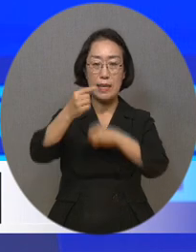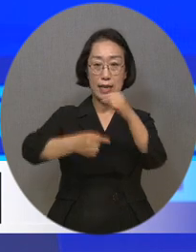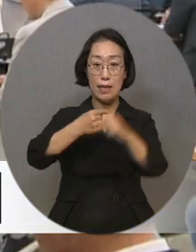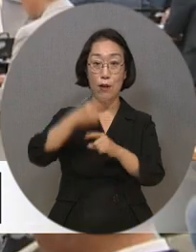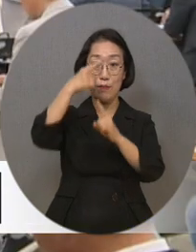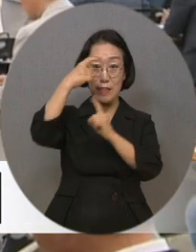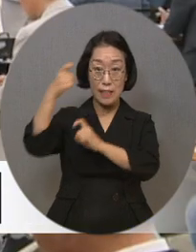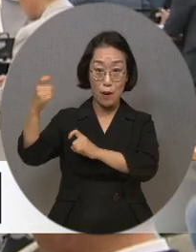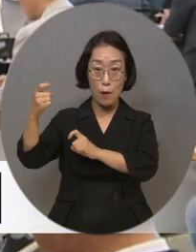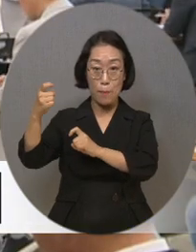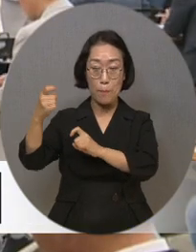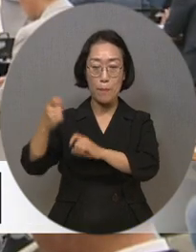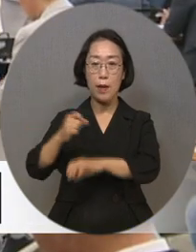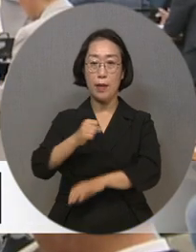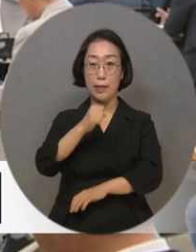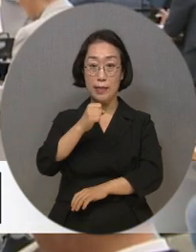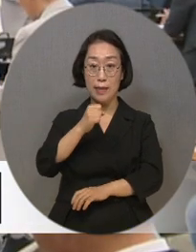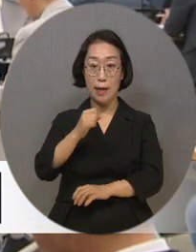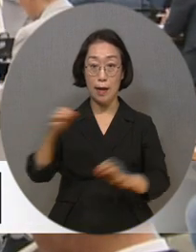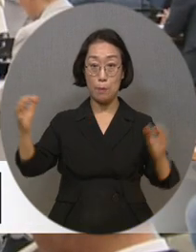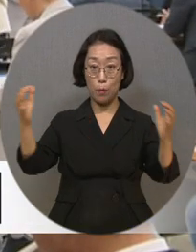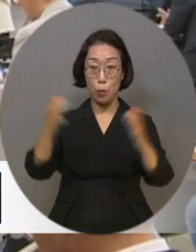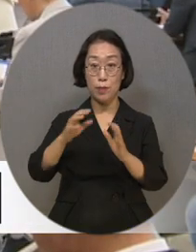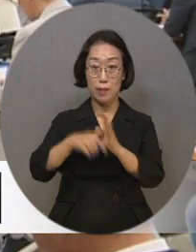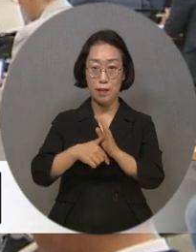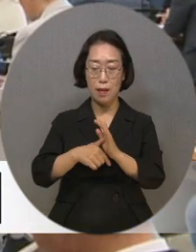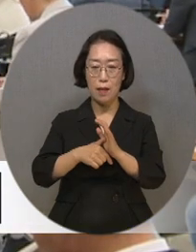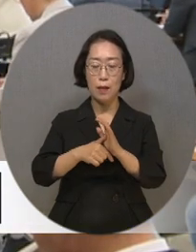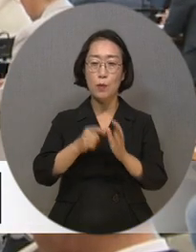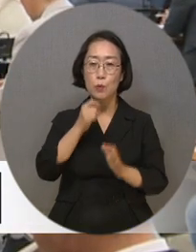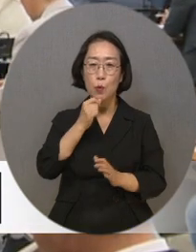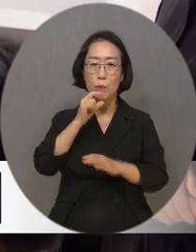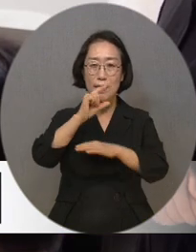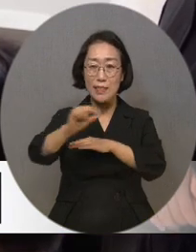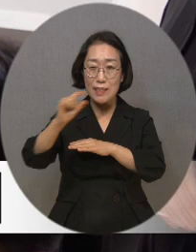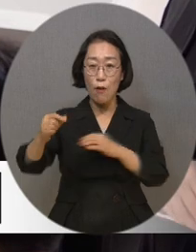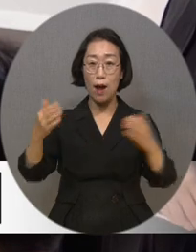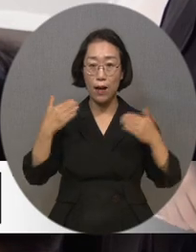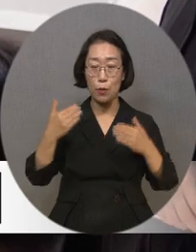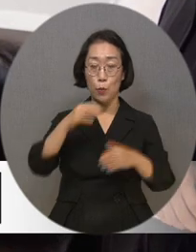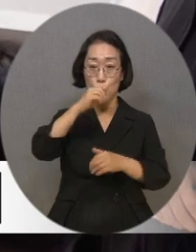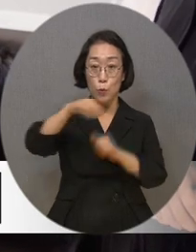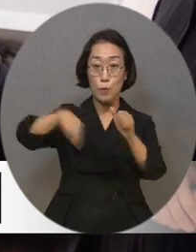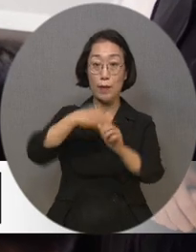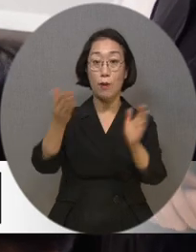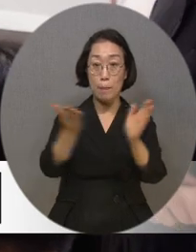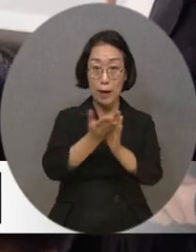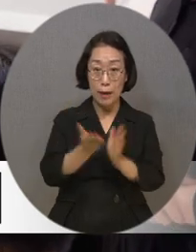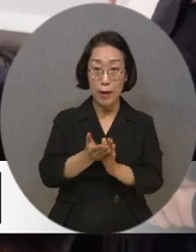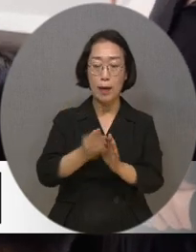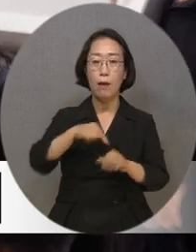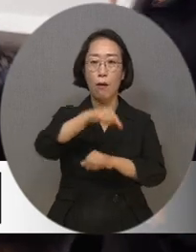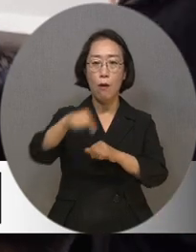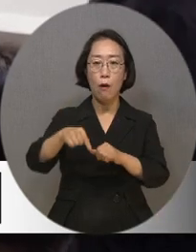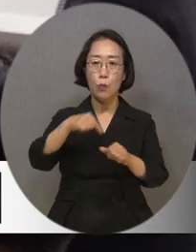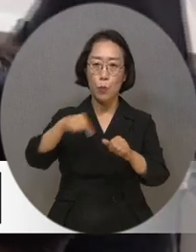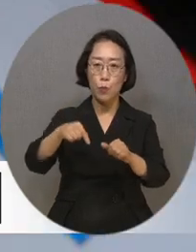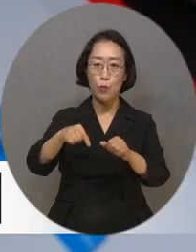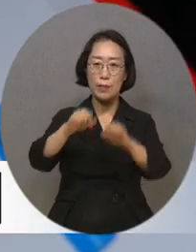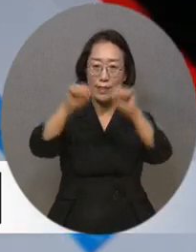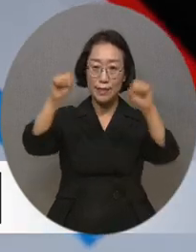맞아 기자회견을 열고 지역 작은 학교의 강점을 살리고 학생 맞춤형 교육을 위한 플랫폼을